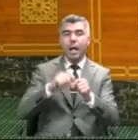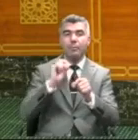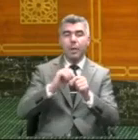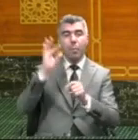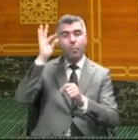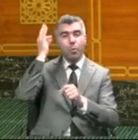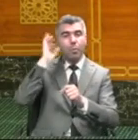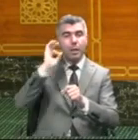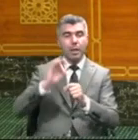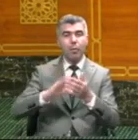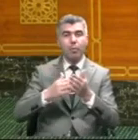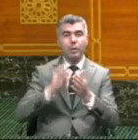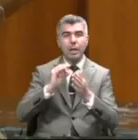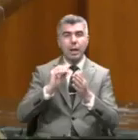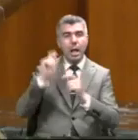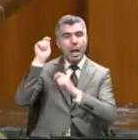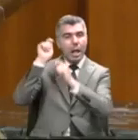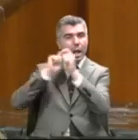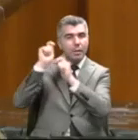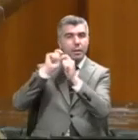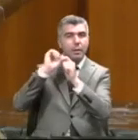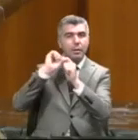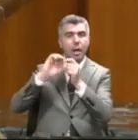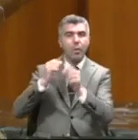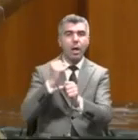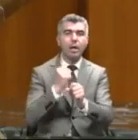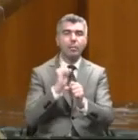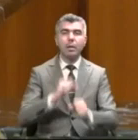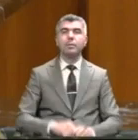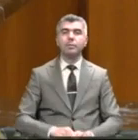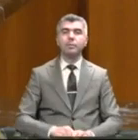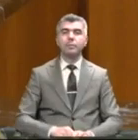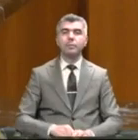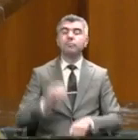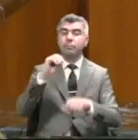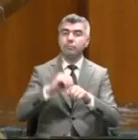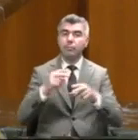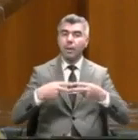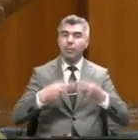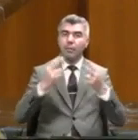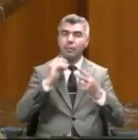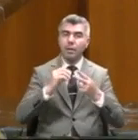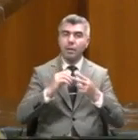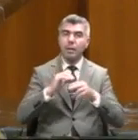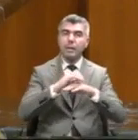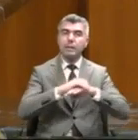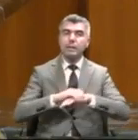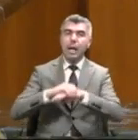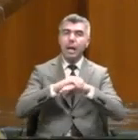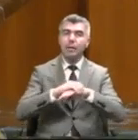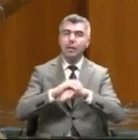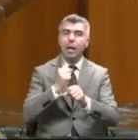الساميه لقدماء المقاومين واعضاء جيش التحرير وقد تقدم بها فريق الاتحاد المغربي